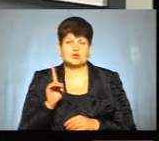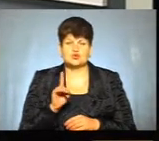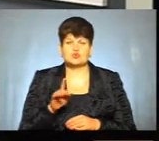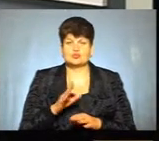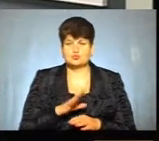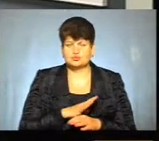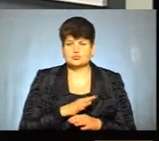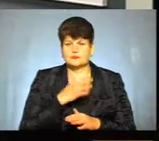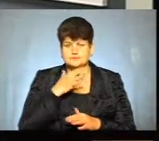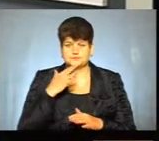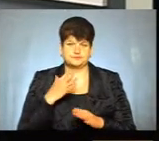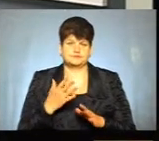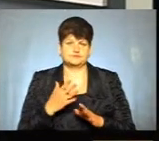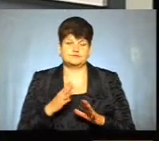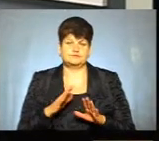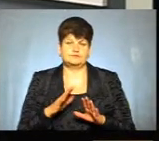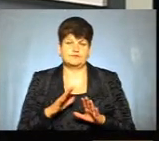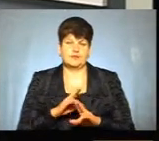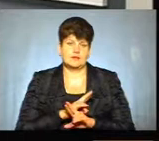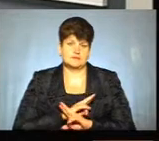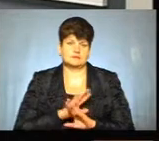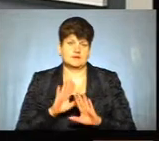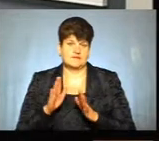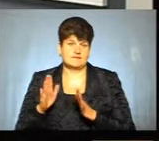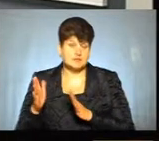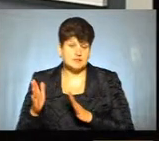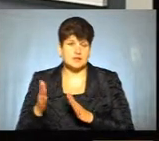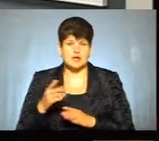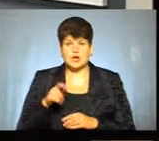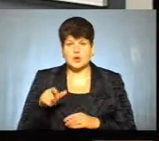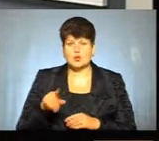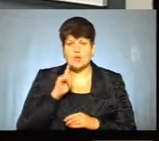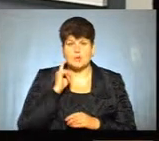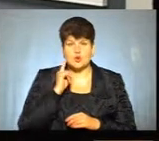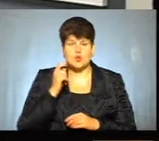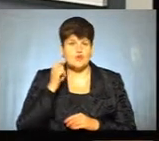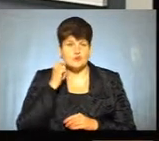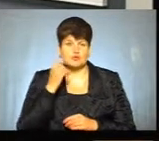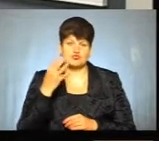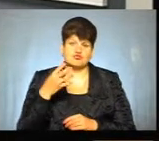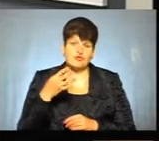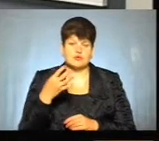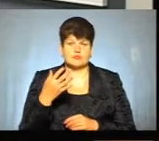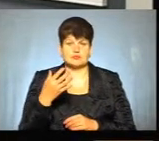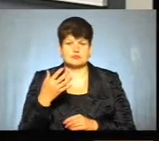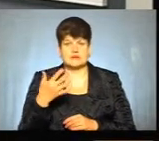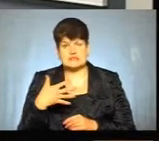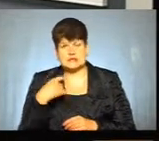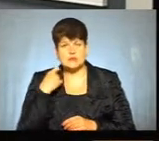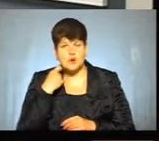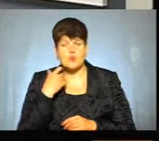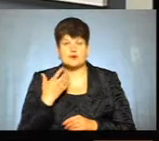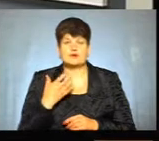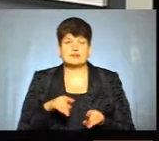ряд летальних випадків, навіть, скажімо такі, і люди молодого віку, у межах 40-50 років, вони